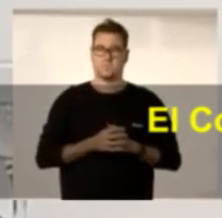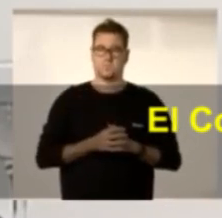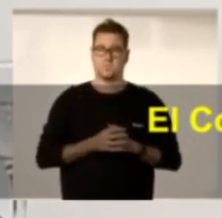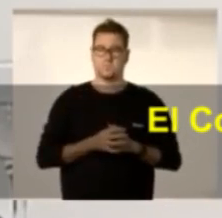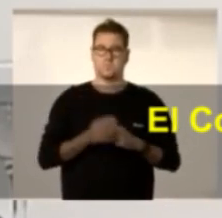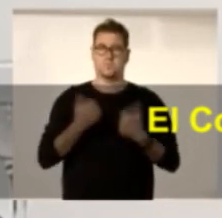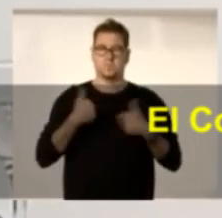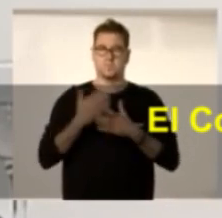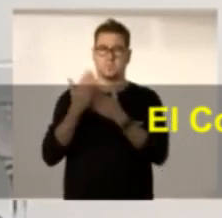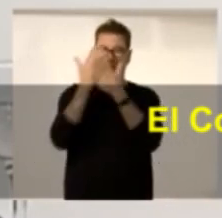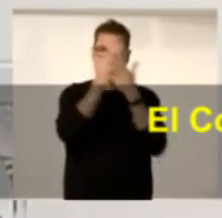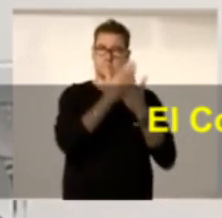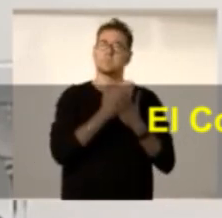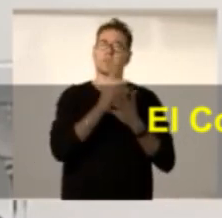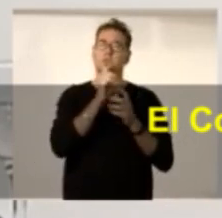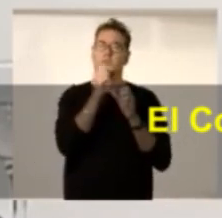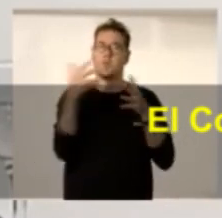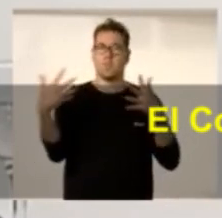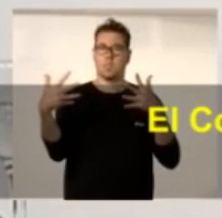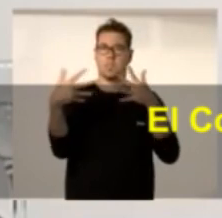està estudiant